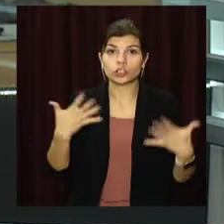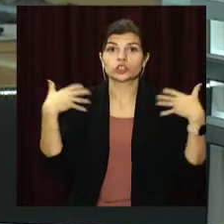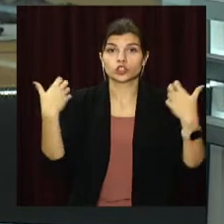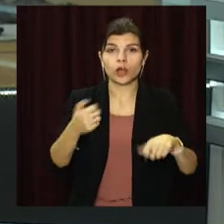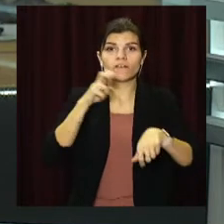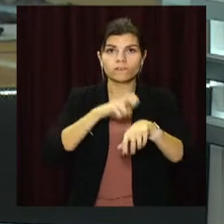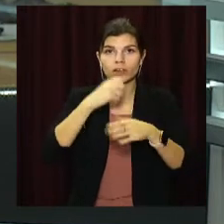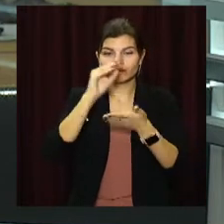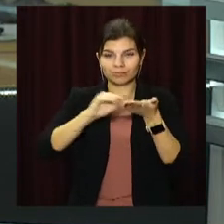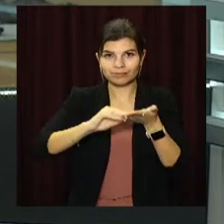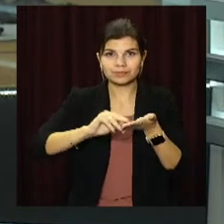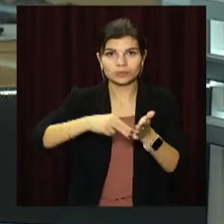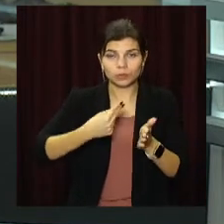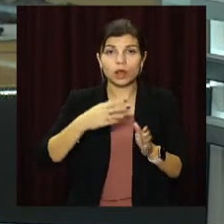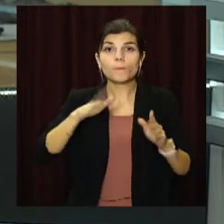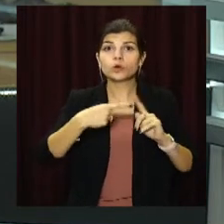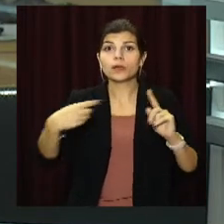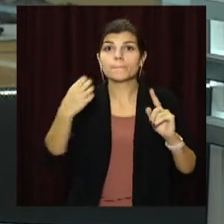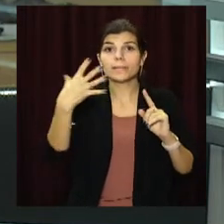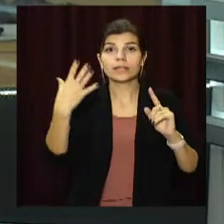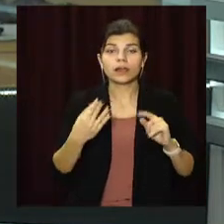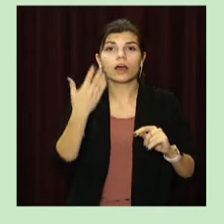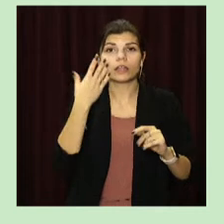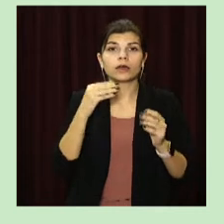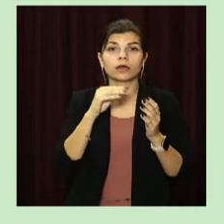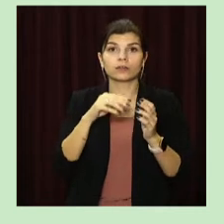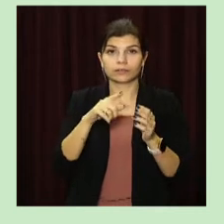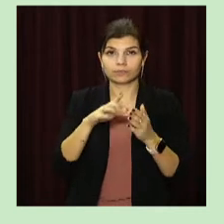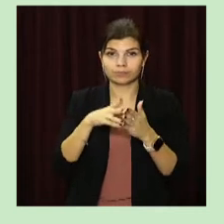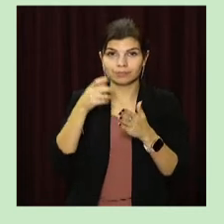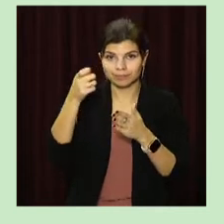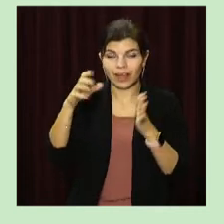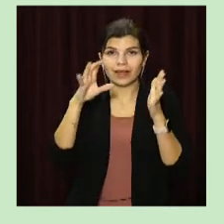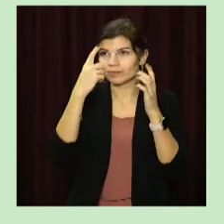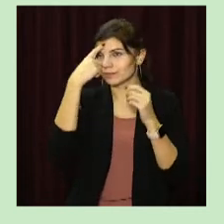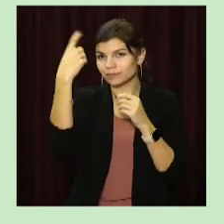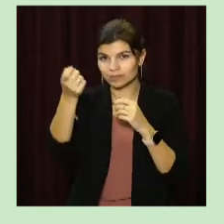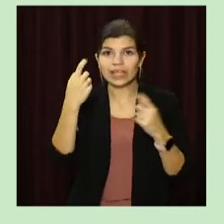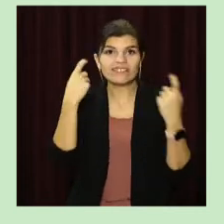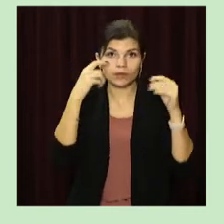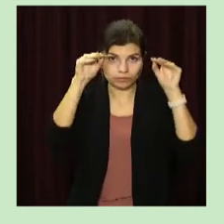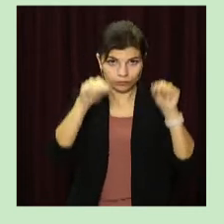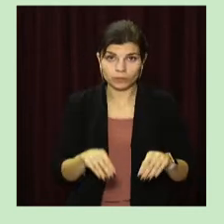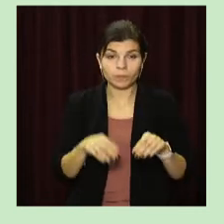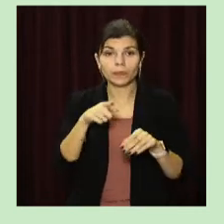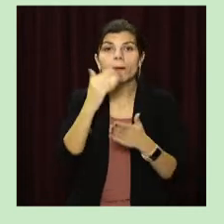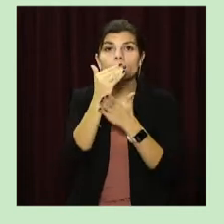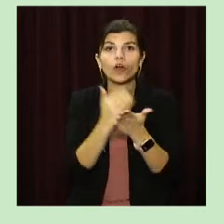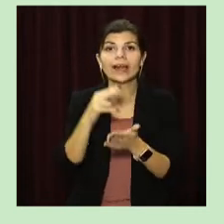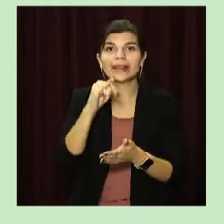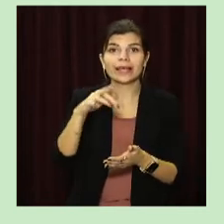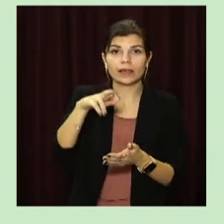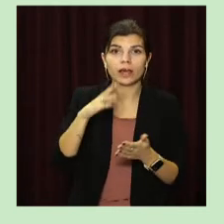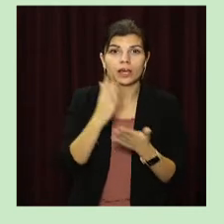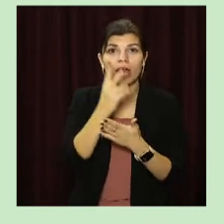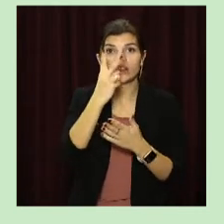раніше, ніж на 15 день після того, як лікар внесе до електронної системи охорони здоров'я відповідні дані. У додатку відображаються